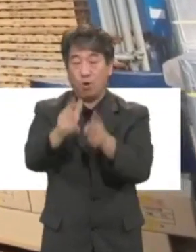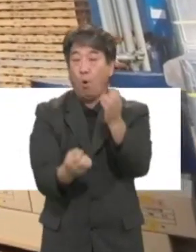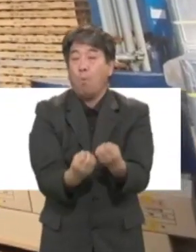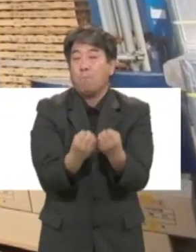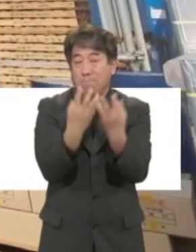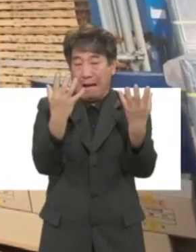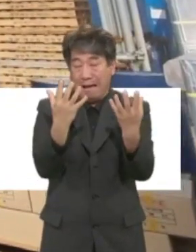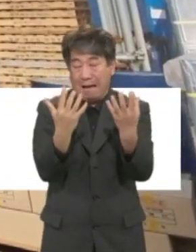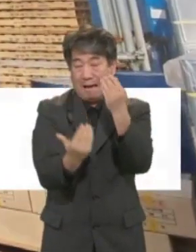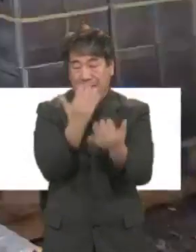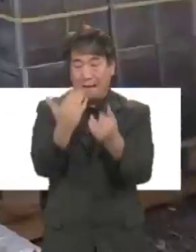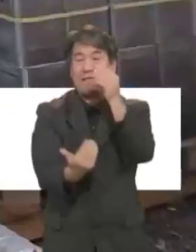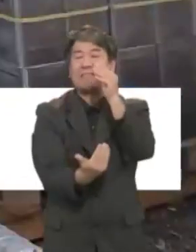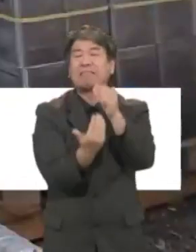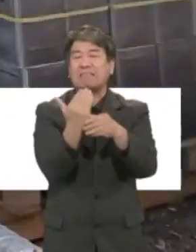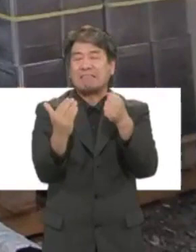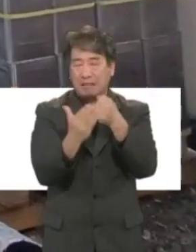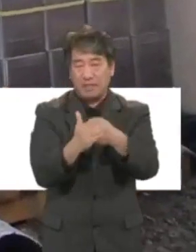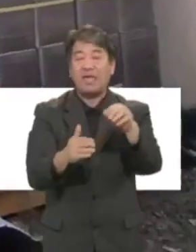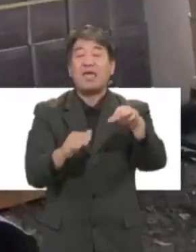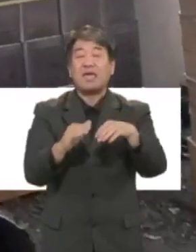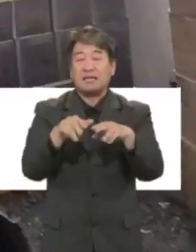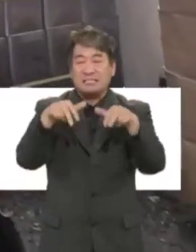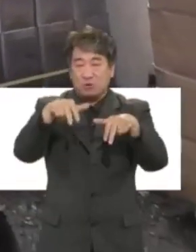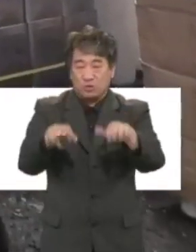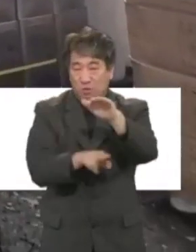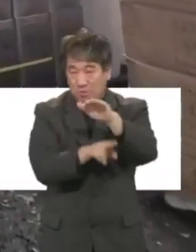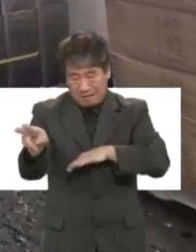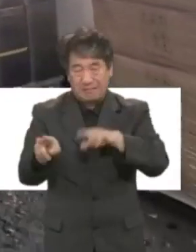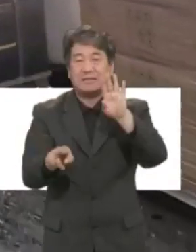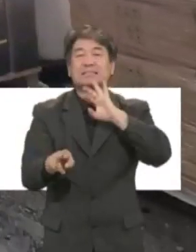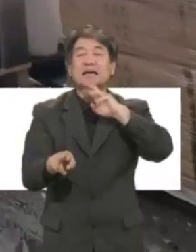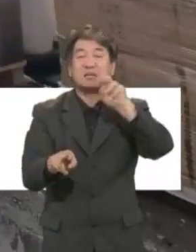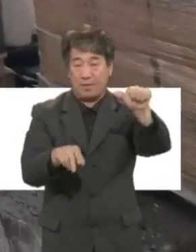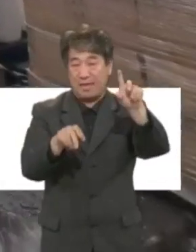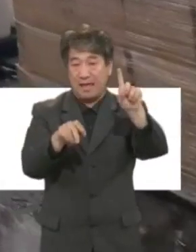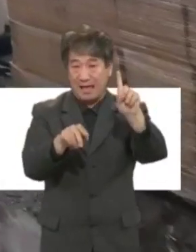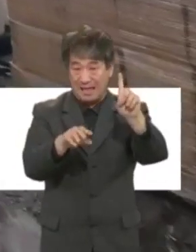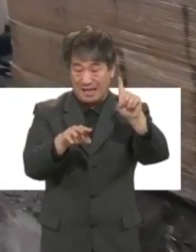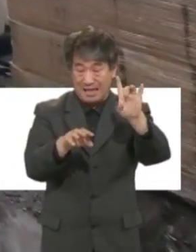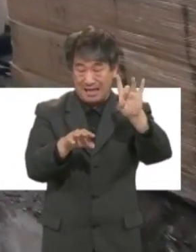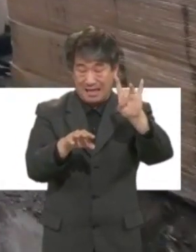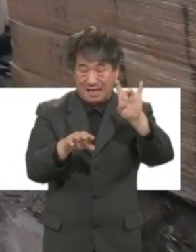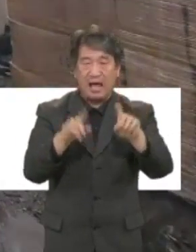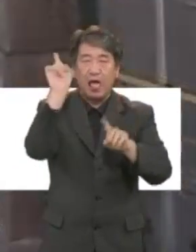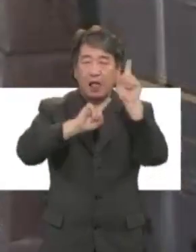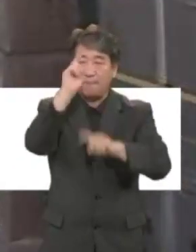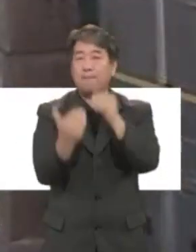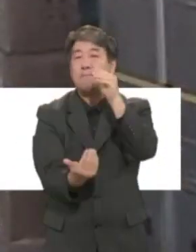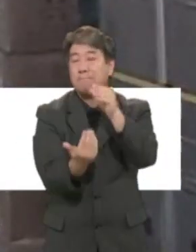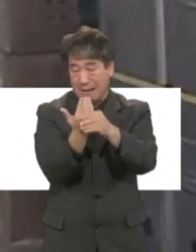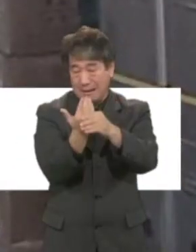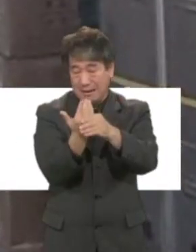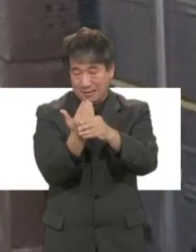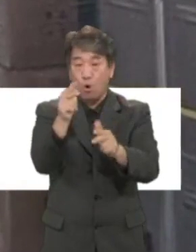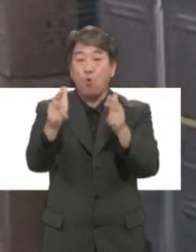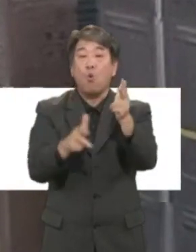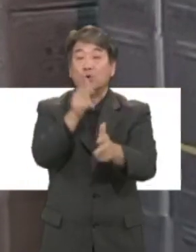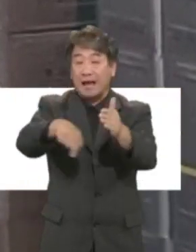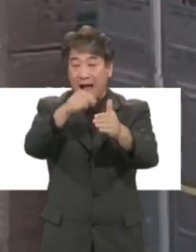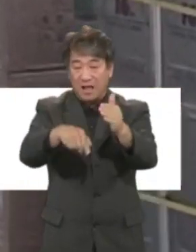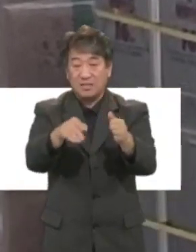직원 한 명이 얼굴에 1에서 2도의 화상을 입었습니다 경찰과 소방당국은 공장 집진 시설에서 폭발이 일어난 것으로